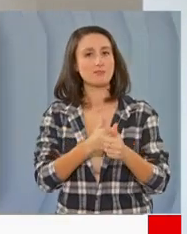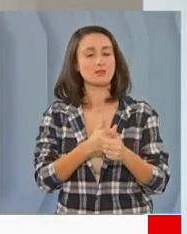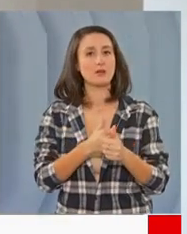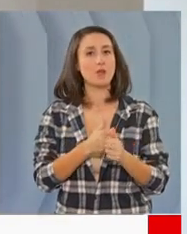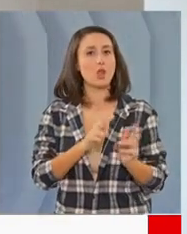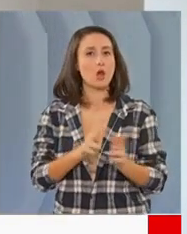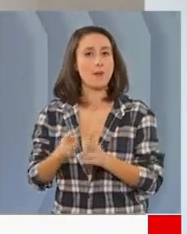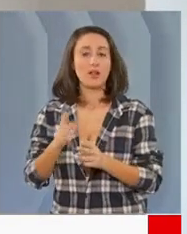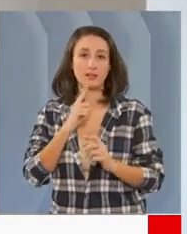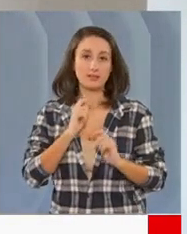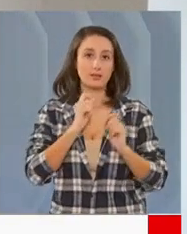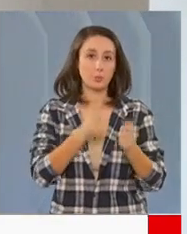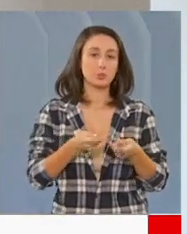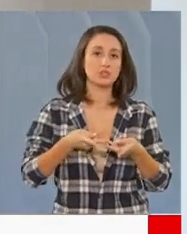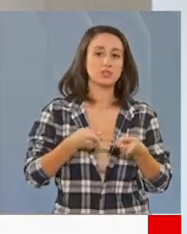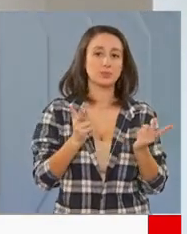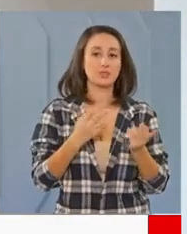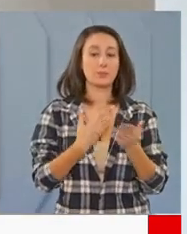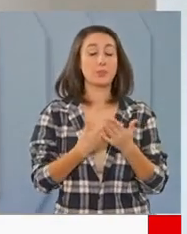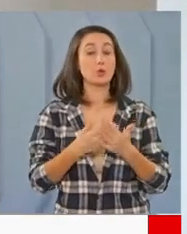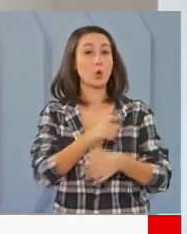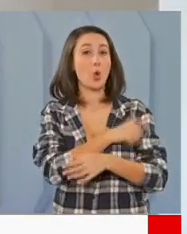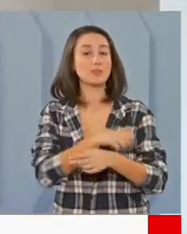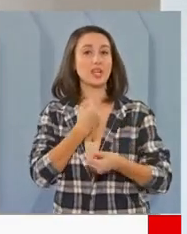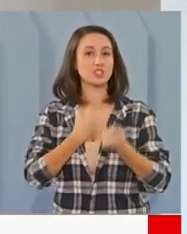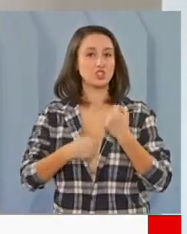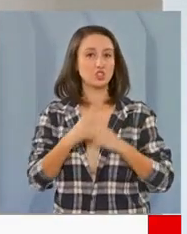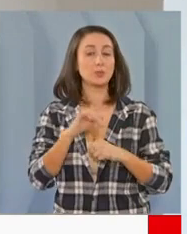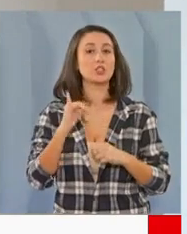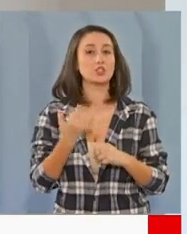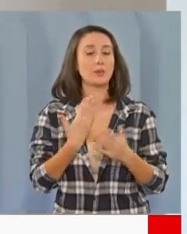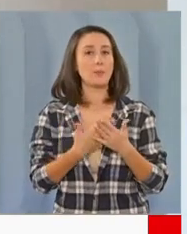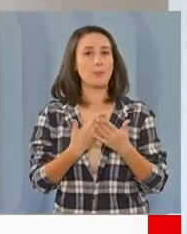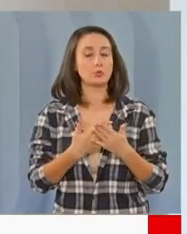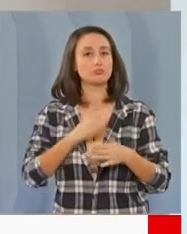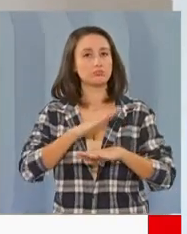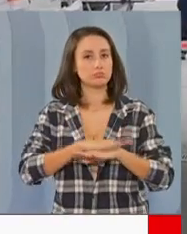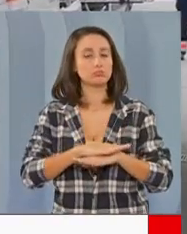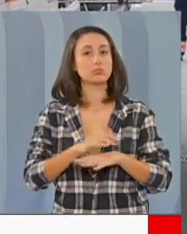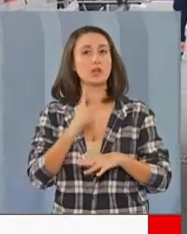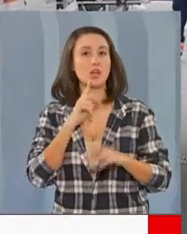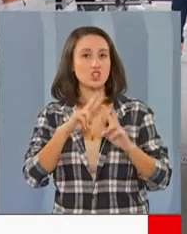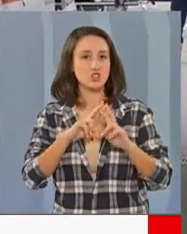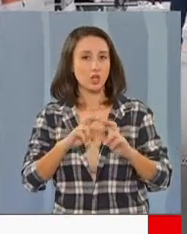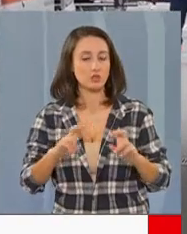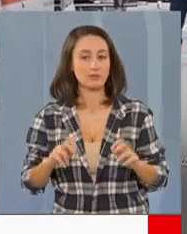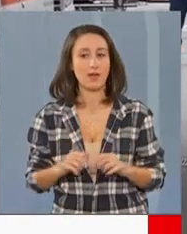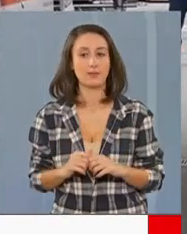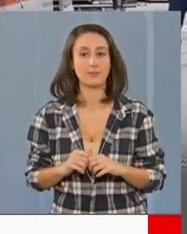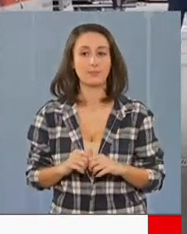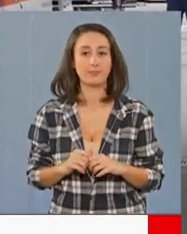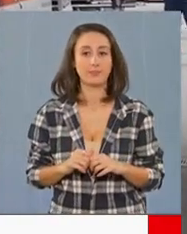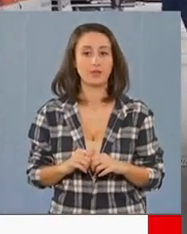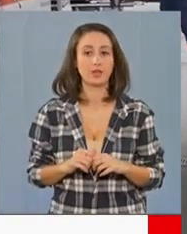firesc, a fost depusă și transmisă către Comisia de Disciplină și Comisia de Etică pentru cercetarea